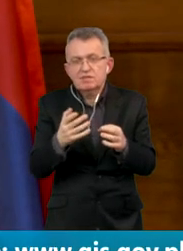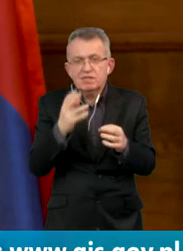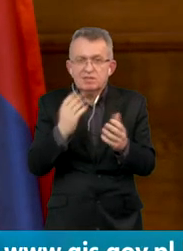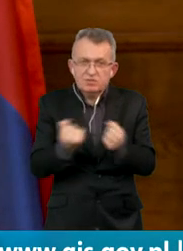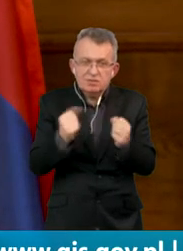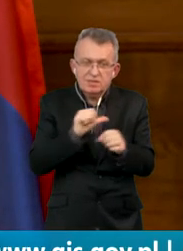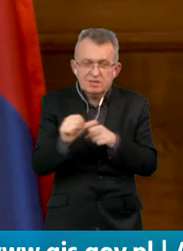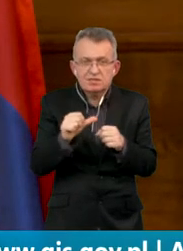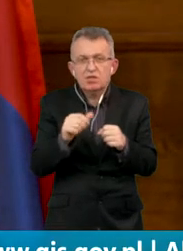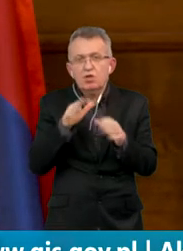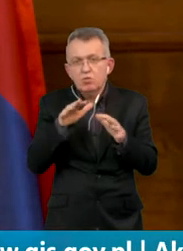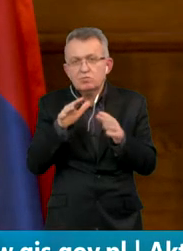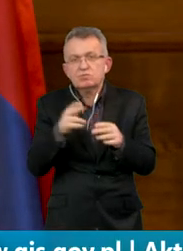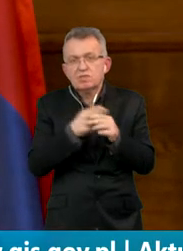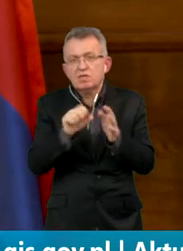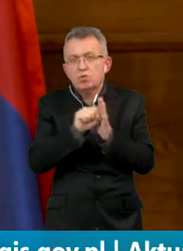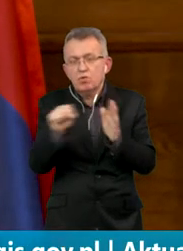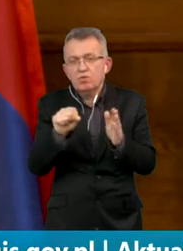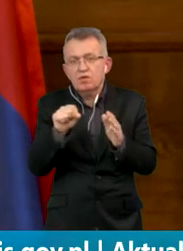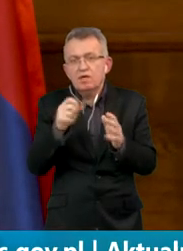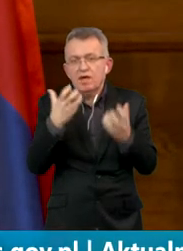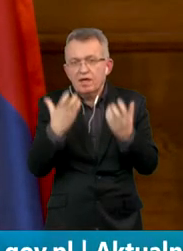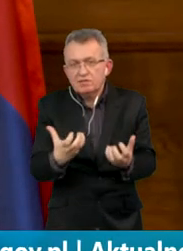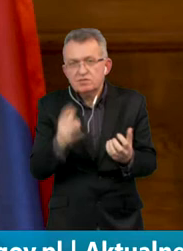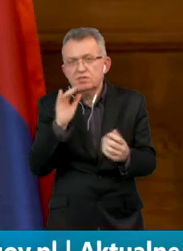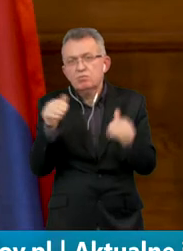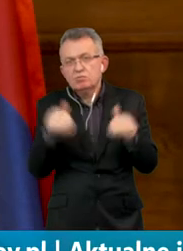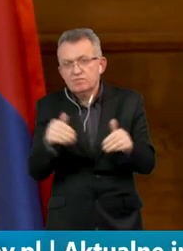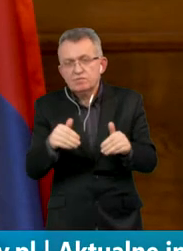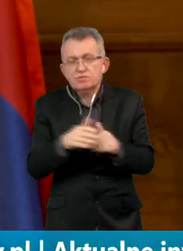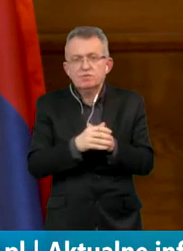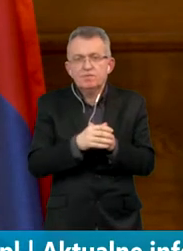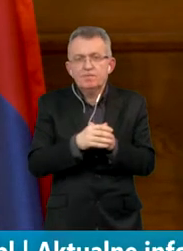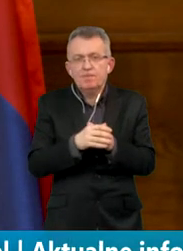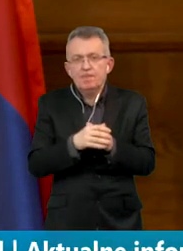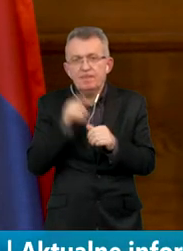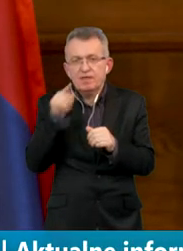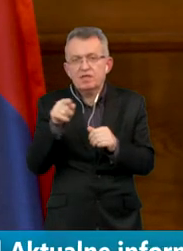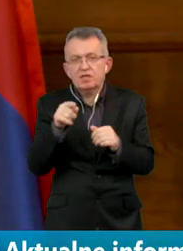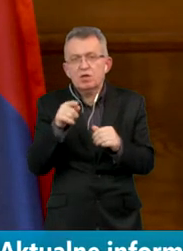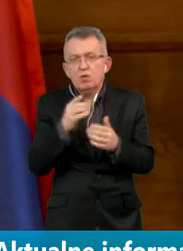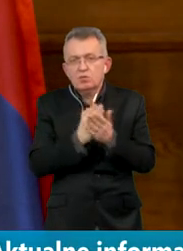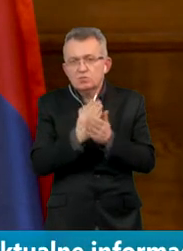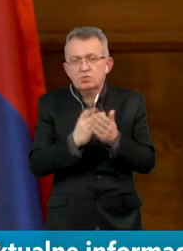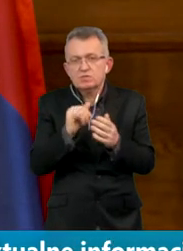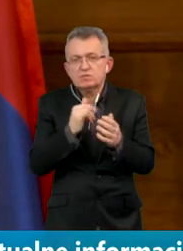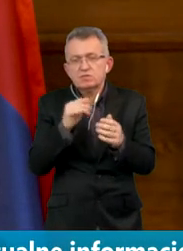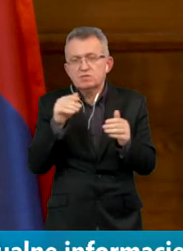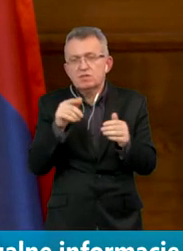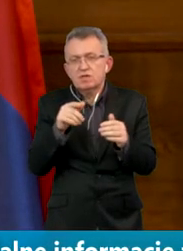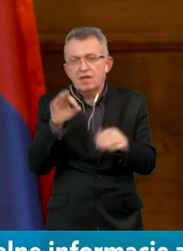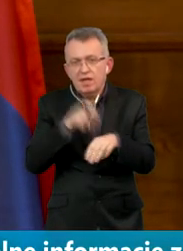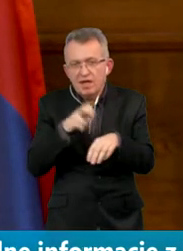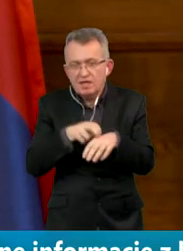szansa będzie. Dużo tutaj zależy od chęci dostępności takich usług ze strony również